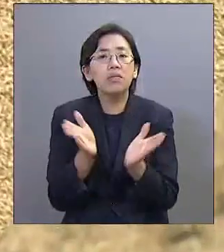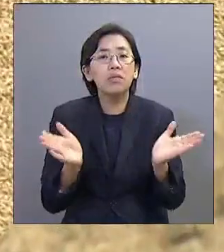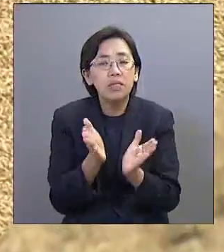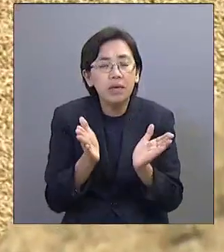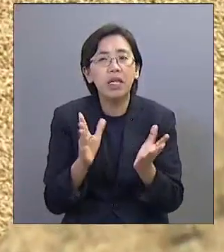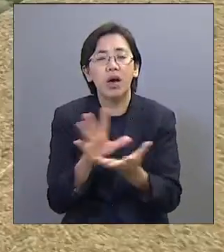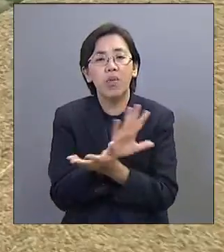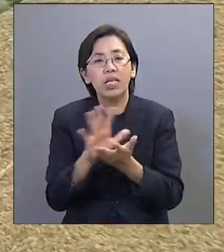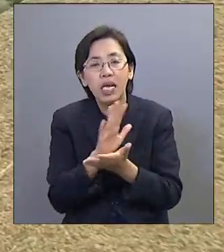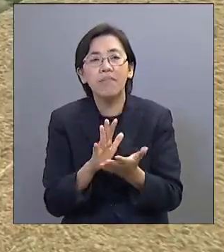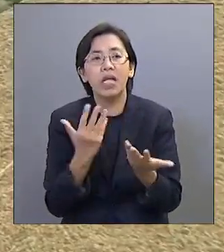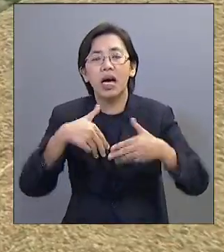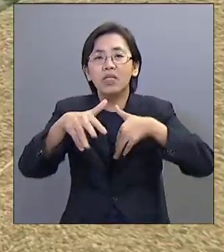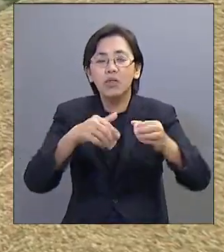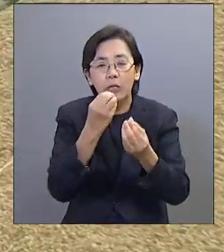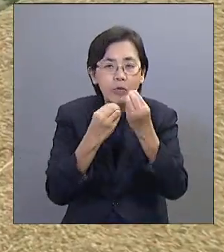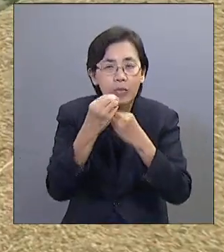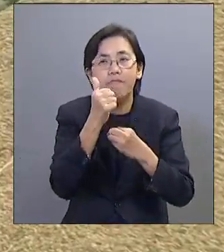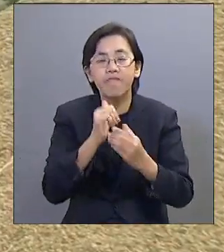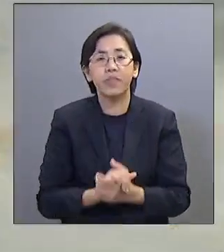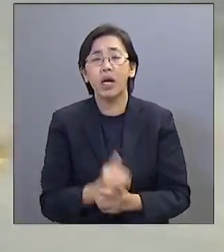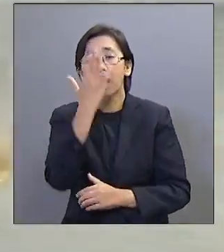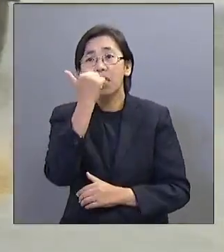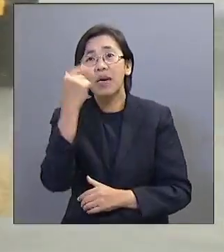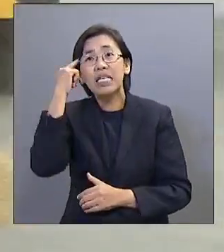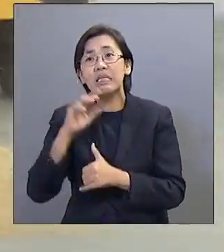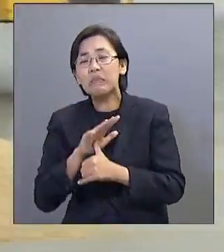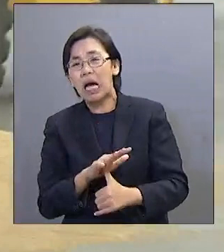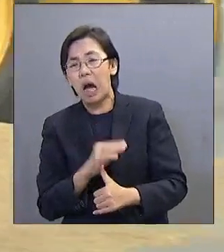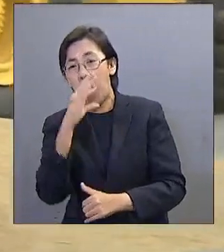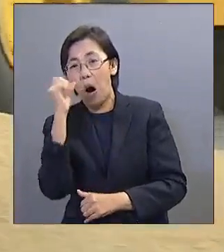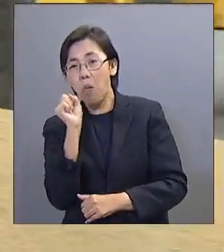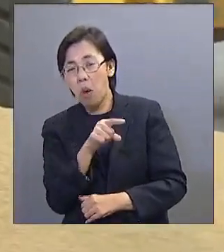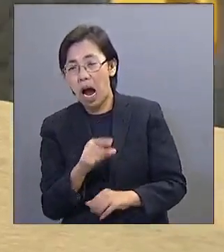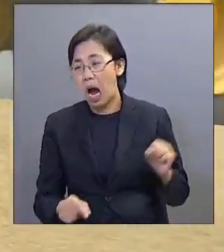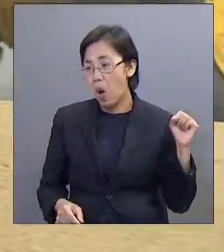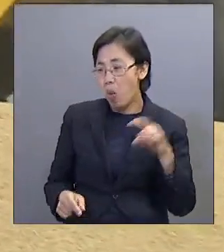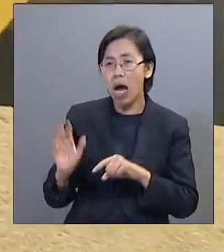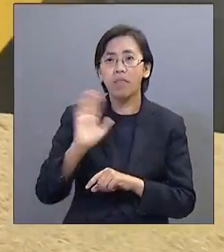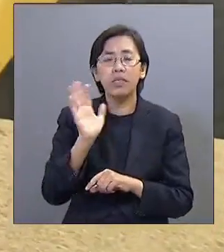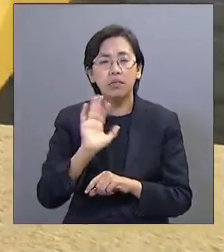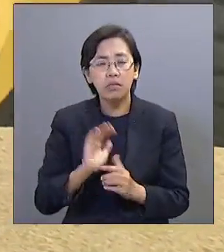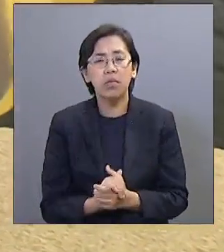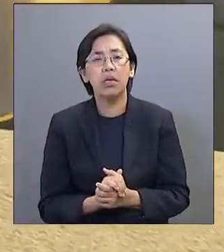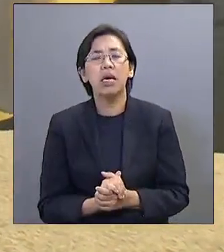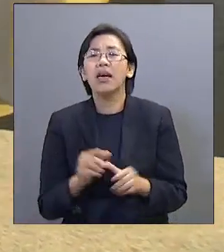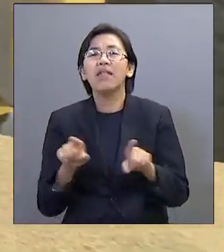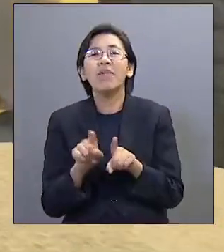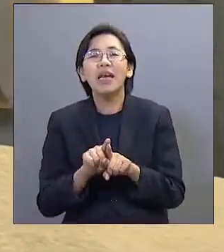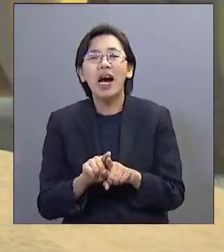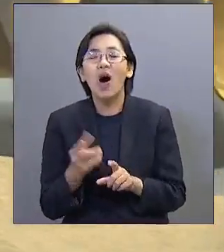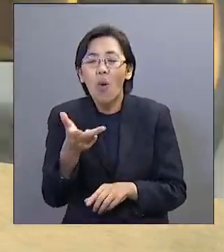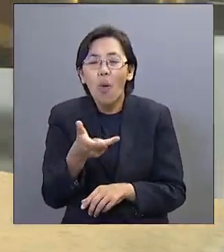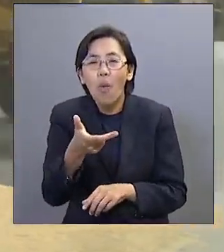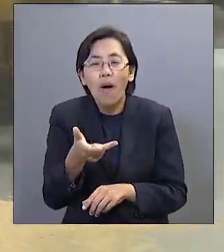วัฒนธรรมการบริโภคที่กว้างมากขึ้นไม่ได้เหยียดว่าใครหอมกว่ากันแต่อาจารย์เปรียบว่ามันก็เหมือนกับการดื่มวาย